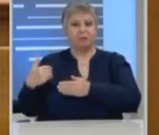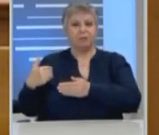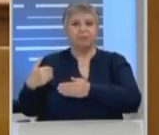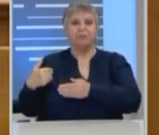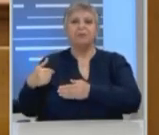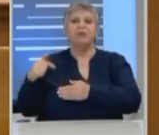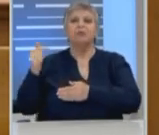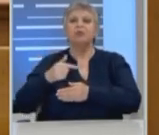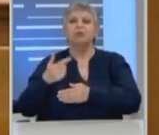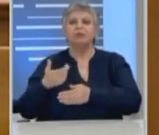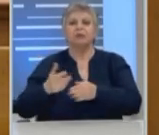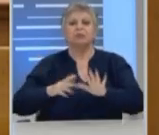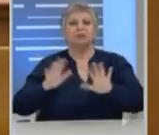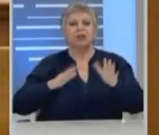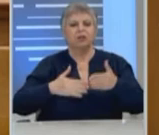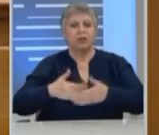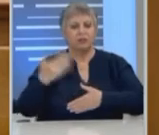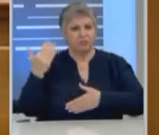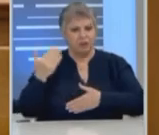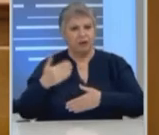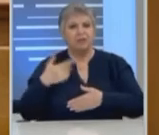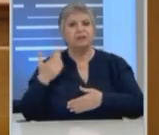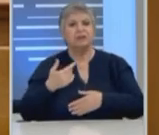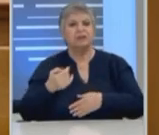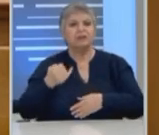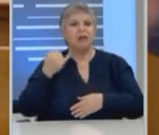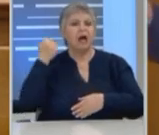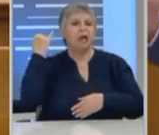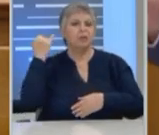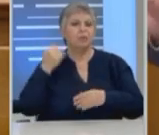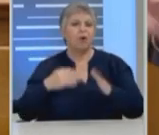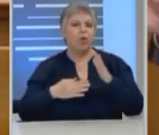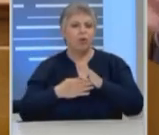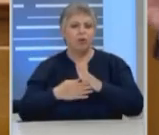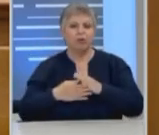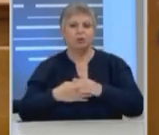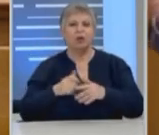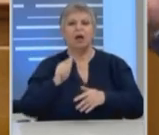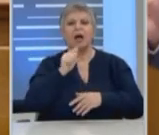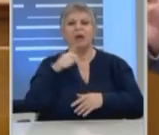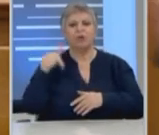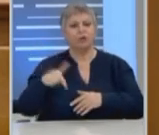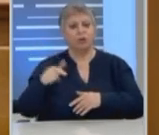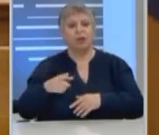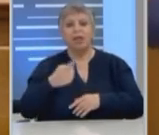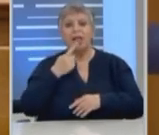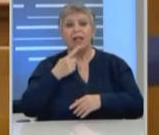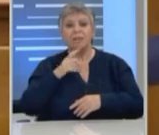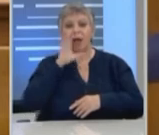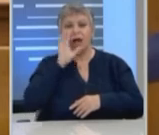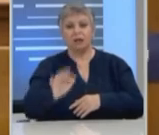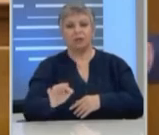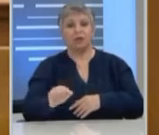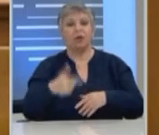ενημέρωσης ο κύριος Γεωργιάδης είχε πει καθαρά την αλήθεια. Την αλήθεια της γραμμής σας. Δεν θέλουμε να